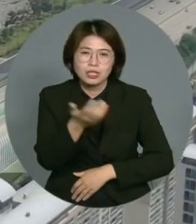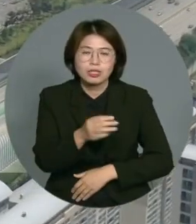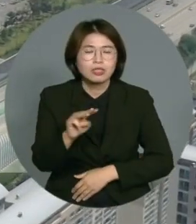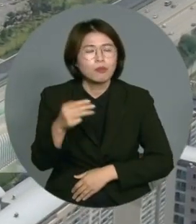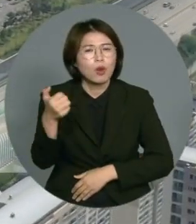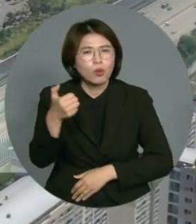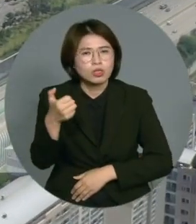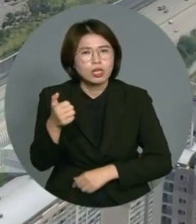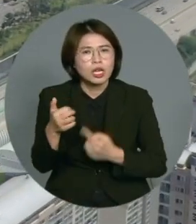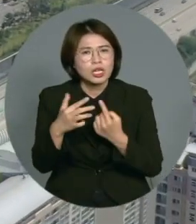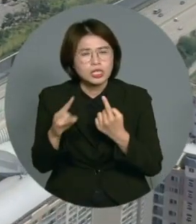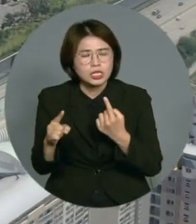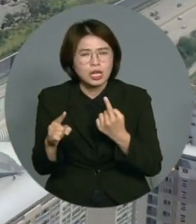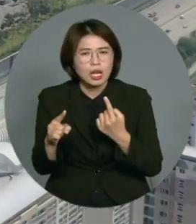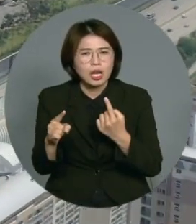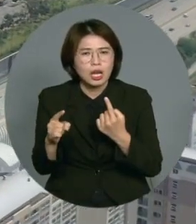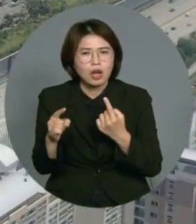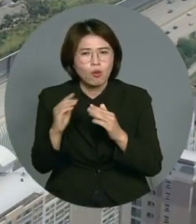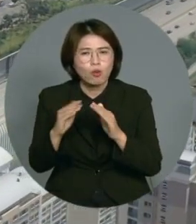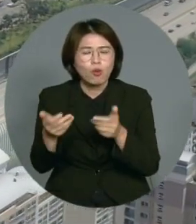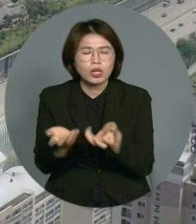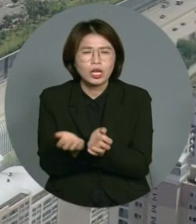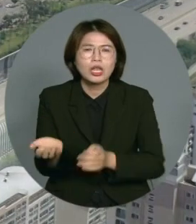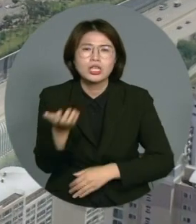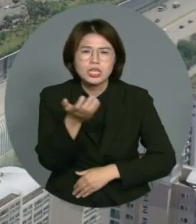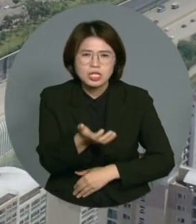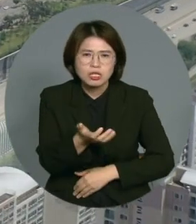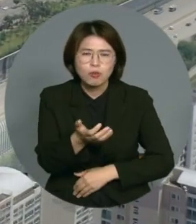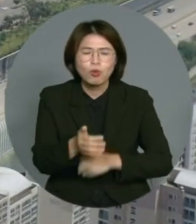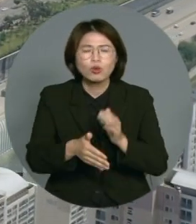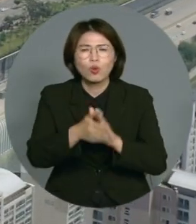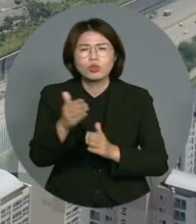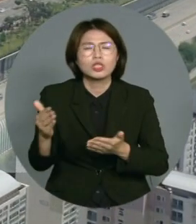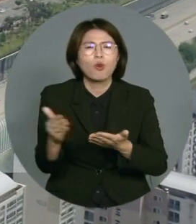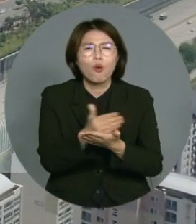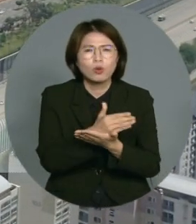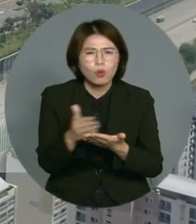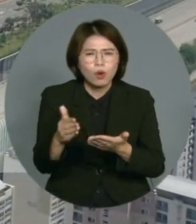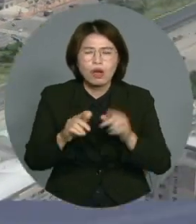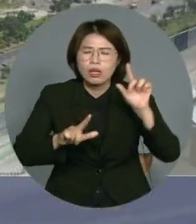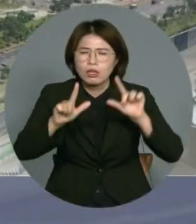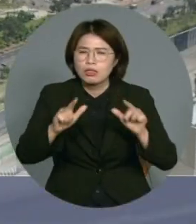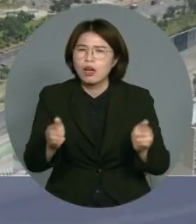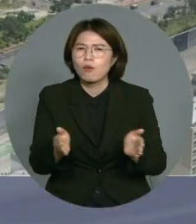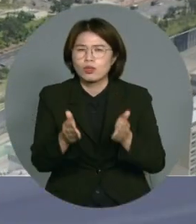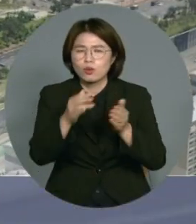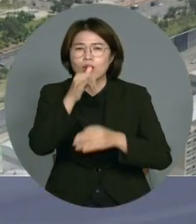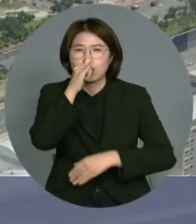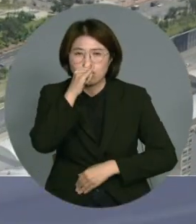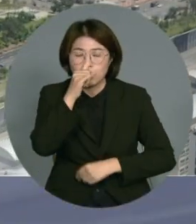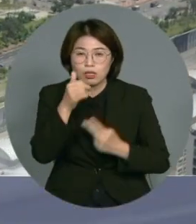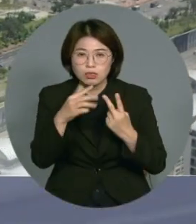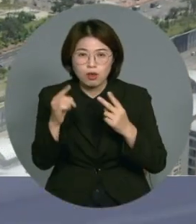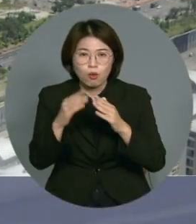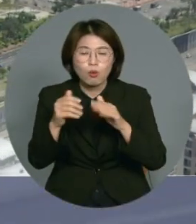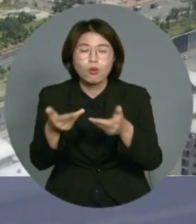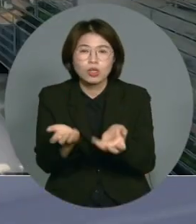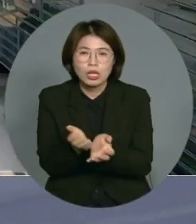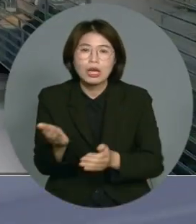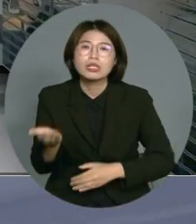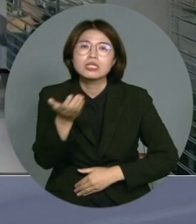공공기관을 평 이전을 평가를 해 보면은 도심 공동화 현상을 좀 가속화시킨 측면이 있습니다 그래서 이번에 2차 공공기관